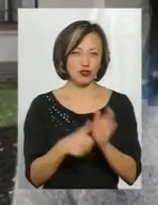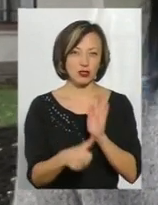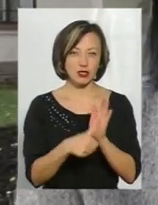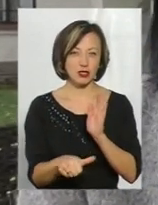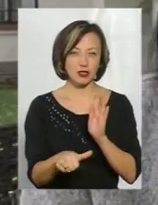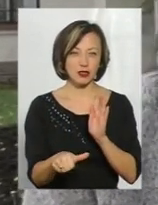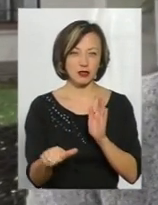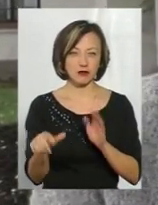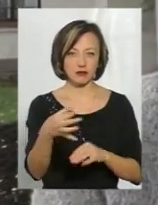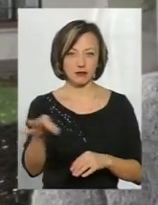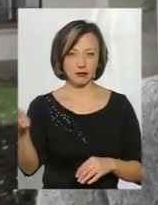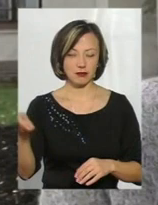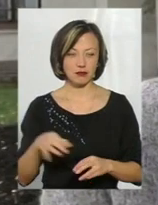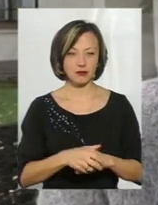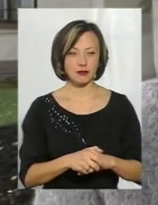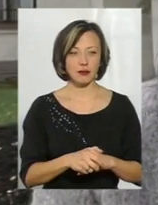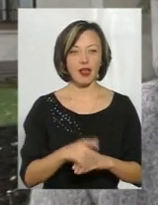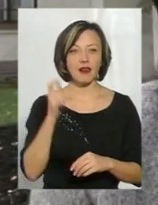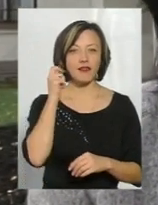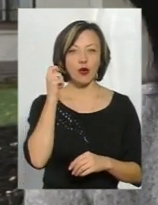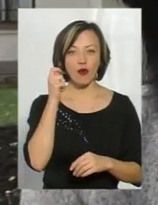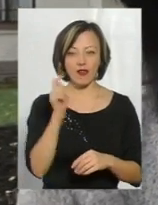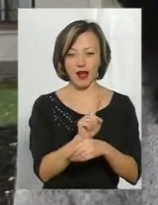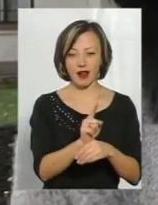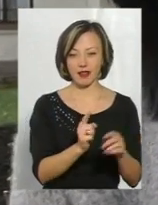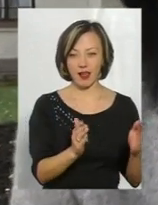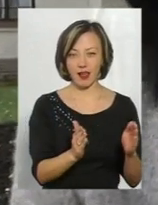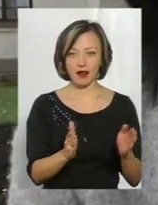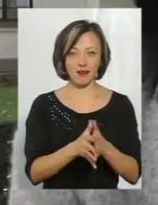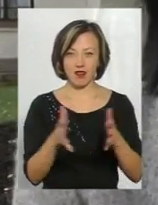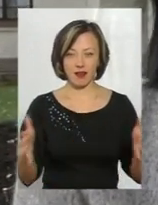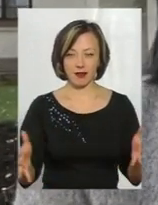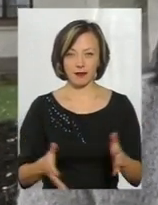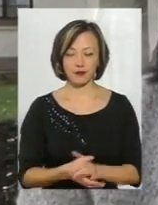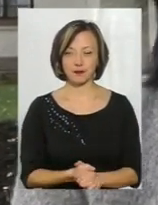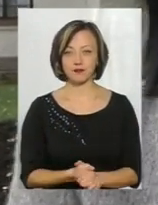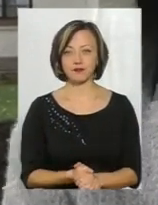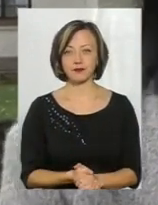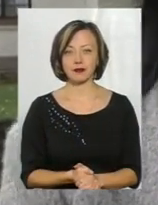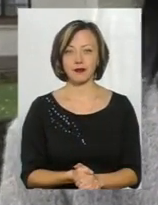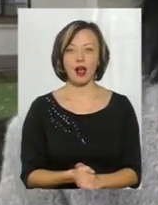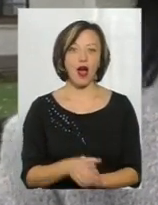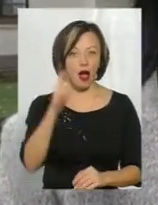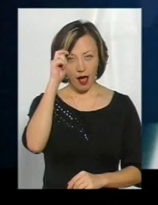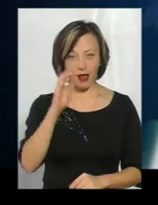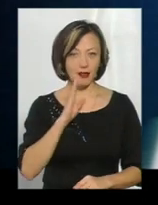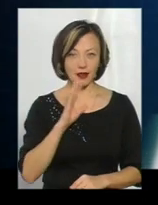60 з лишнім років. Тому якби вікові критерії такі досить широкі, гендерні